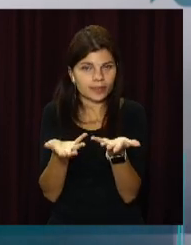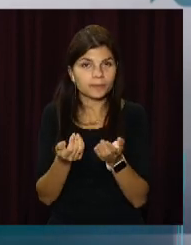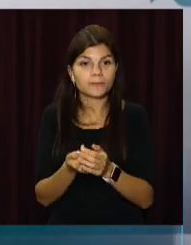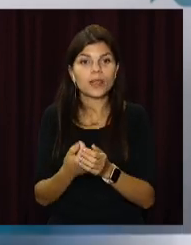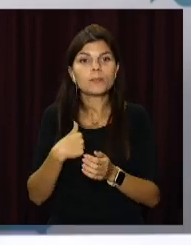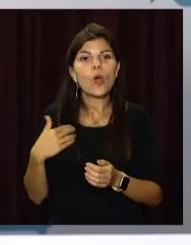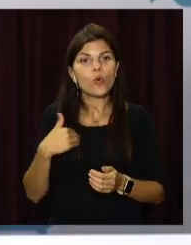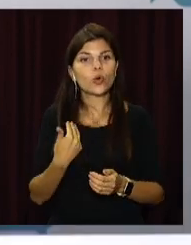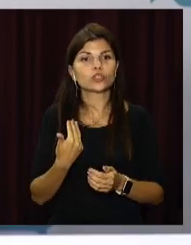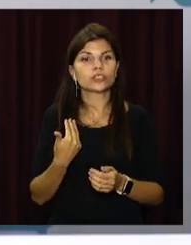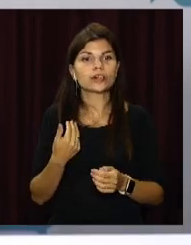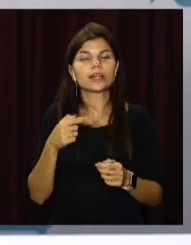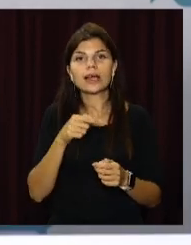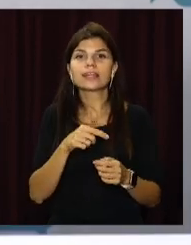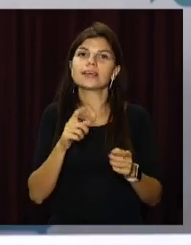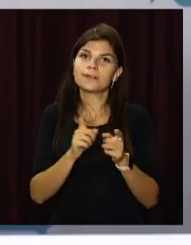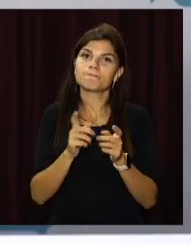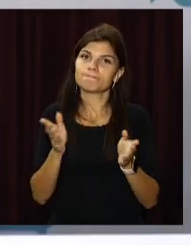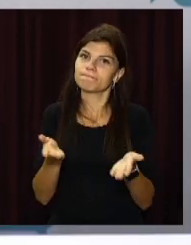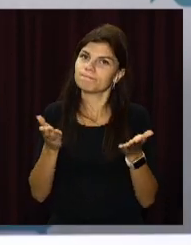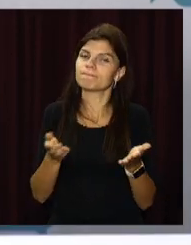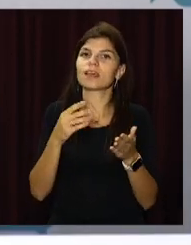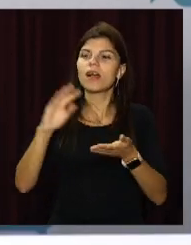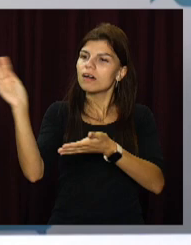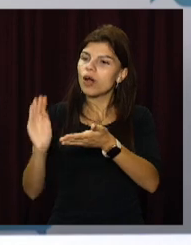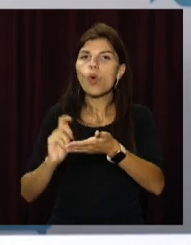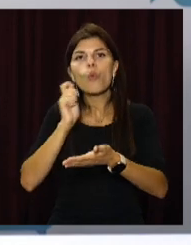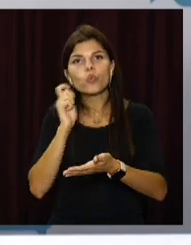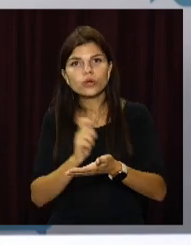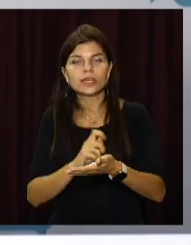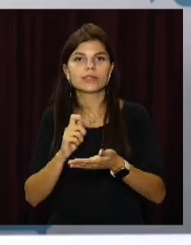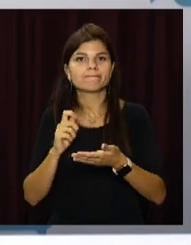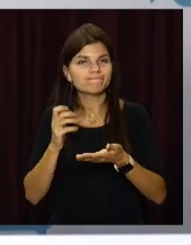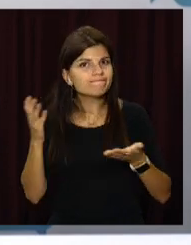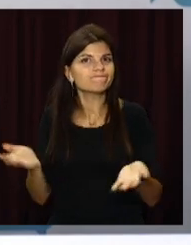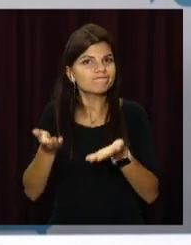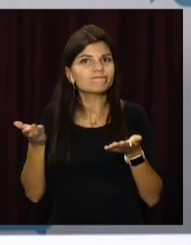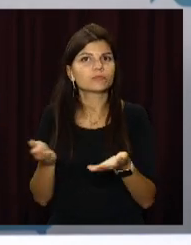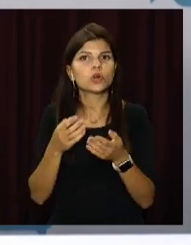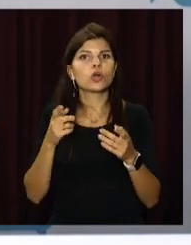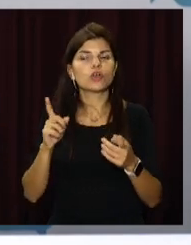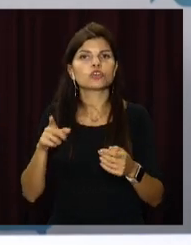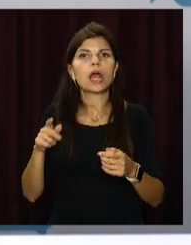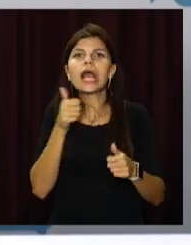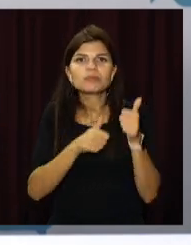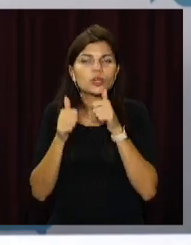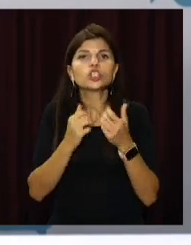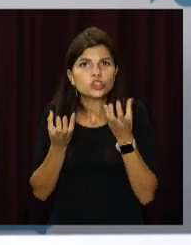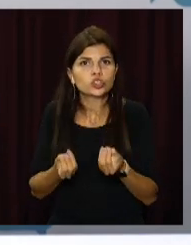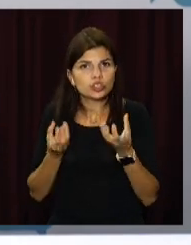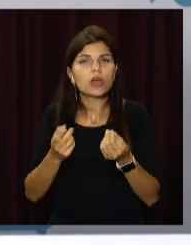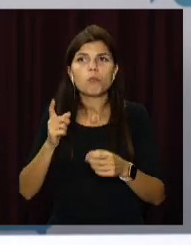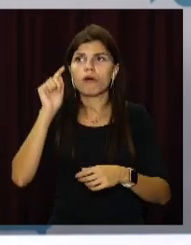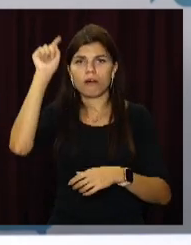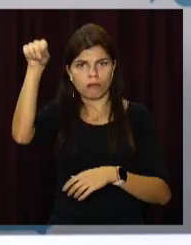конкурсі. Ми хочемо ним підштовхувати видавничий світ України до рішучіших експериментів, бо західний